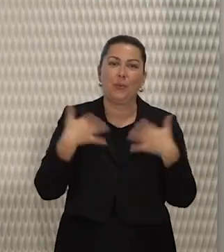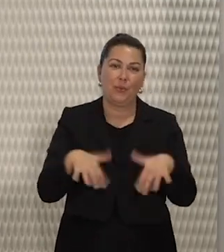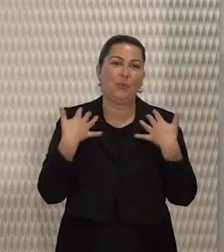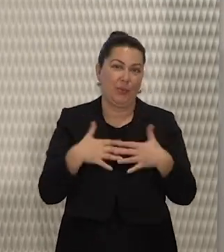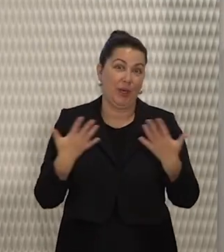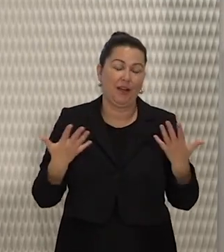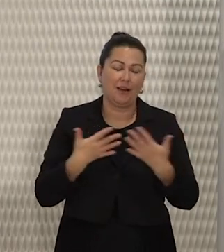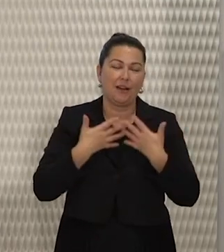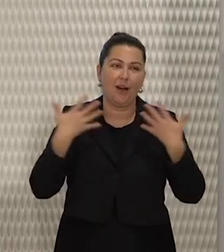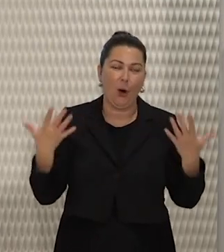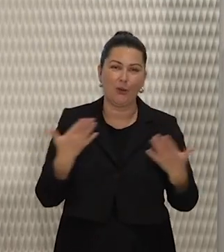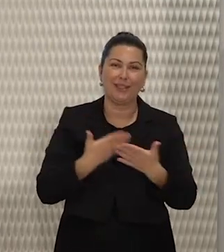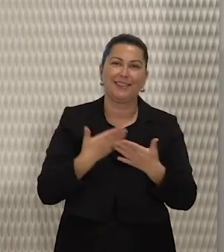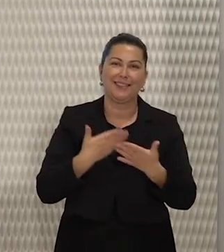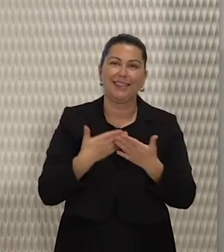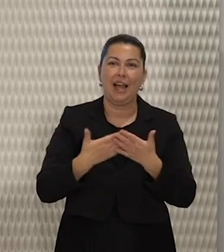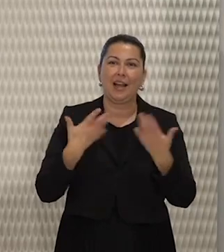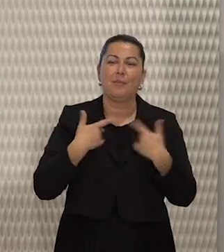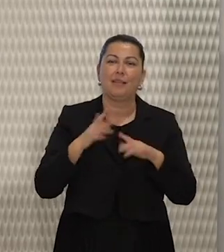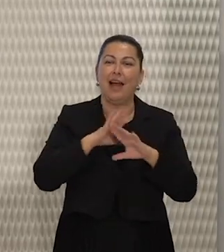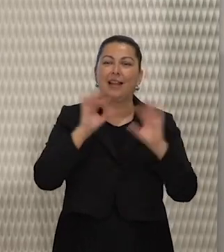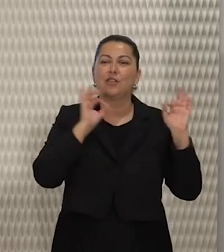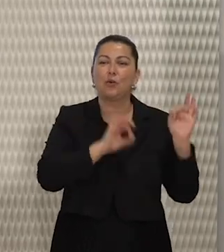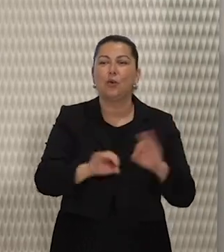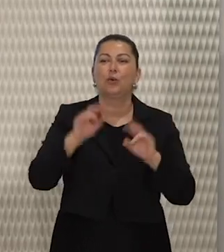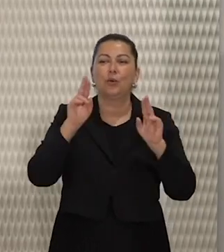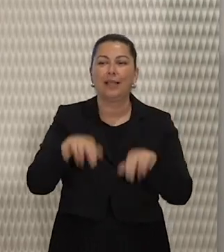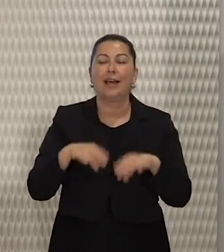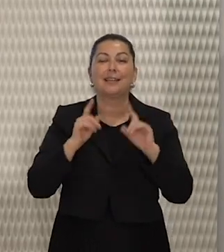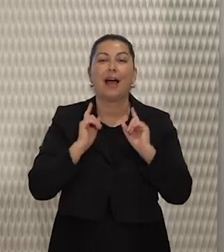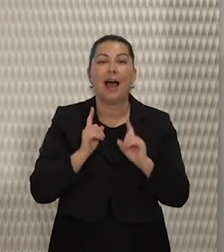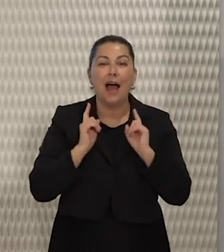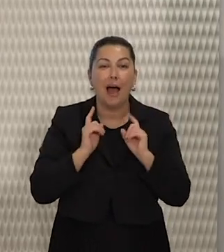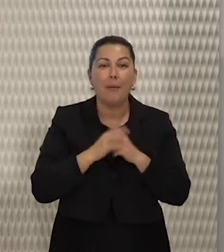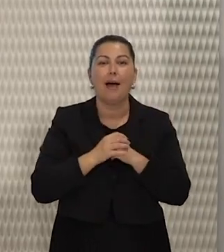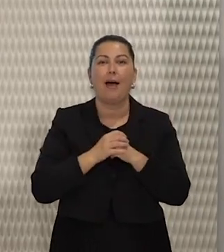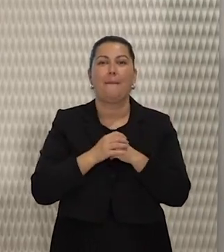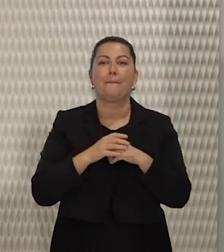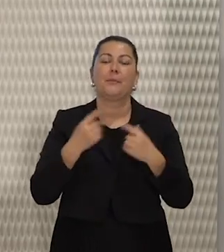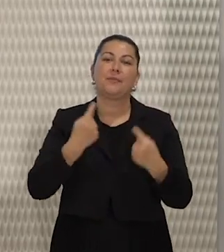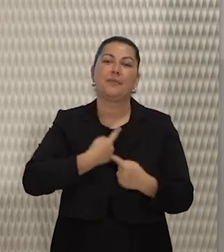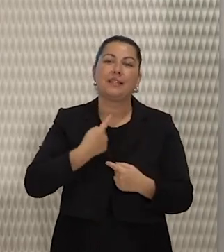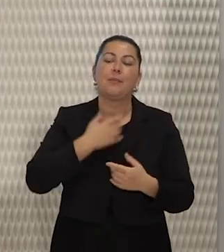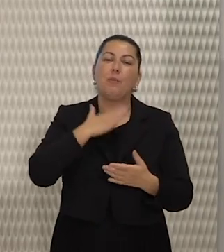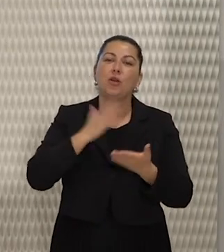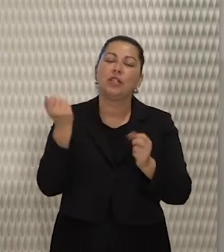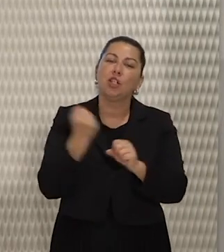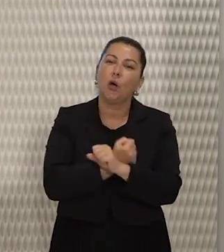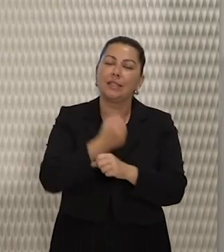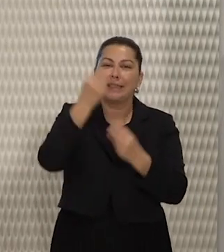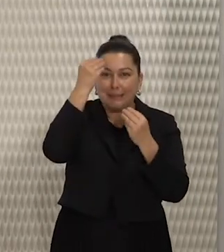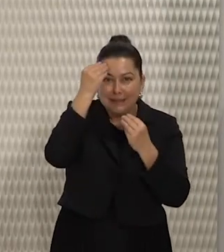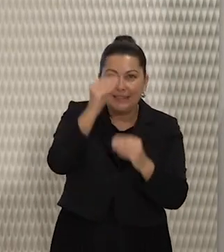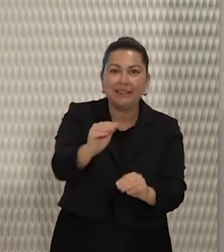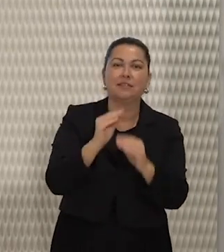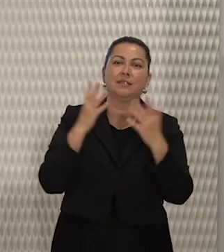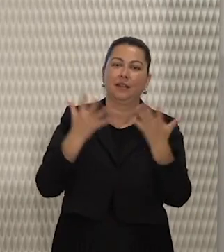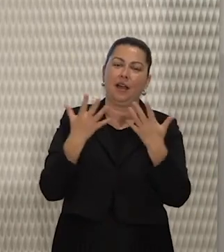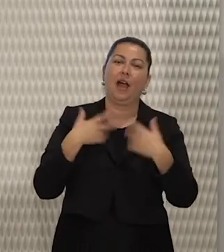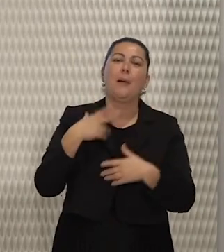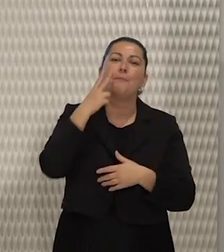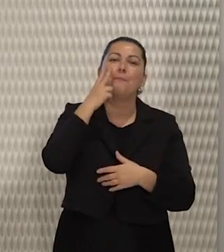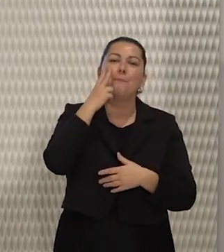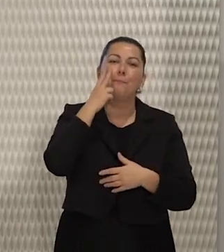dass er, ja, ist alles gut und recht, aber wo ich ein bisschen appellieren möchte, ist, dass man auf die Menschlichkeit